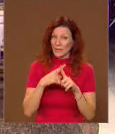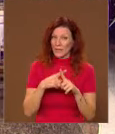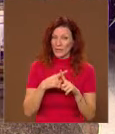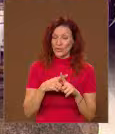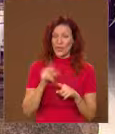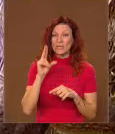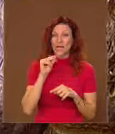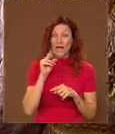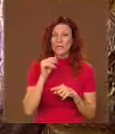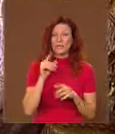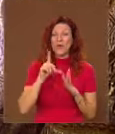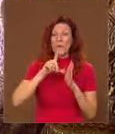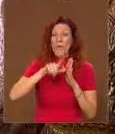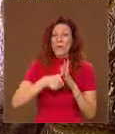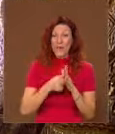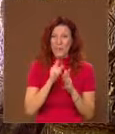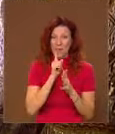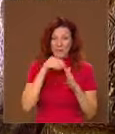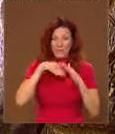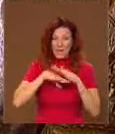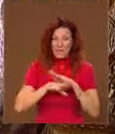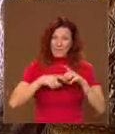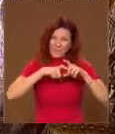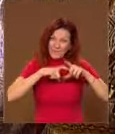по време на Тайната вечеря.